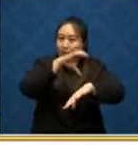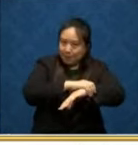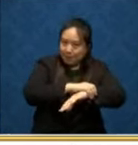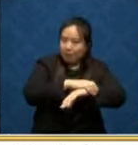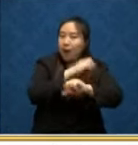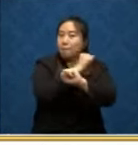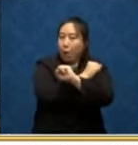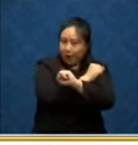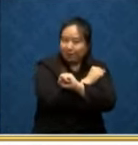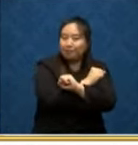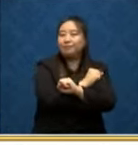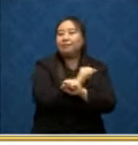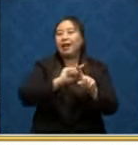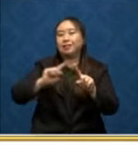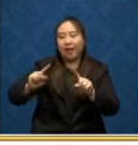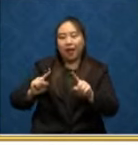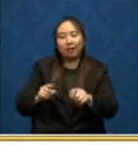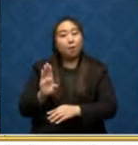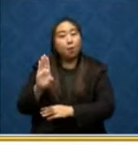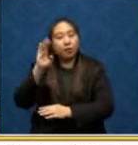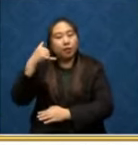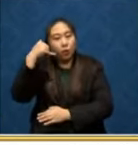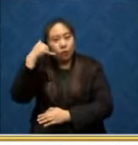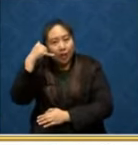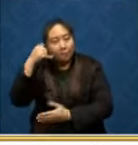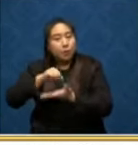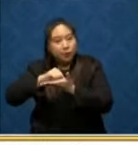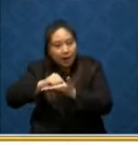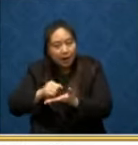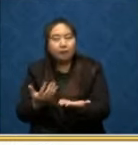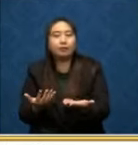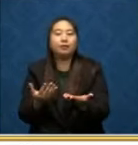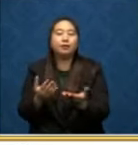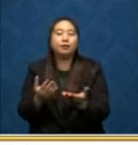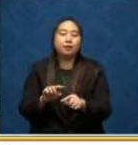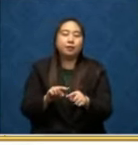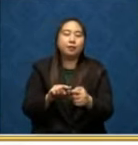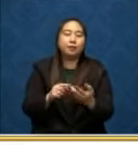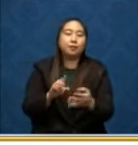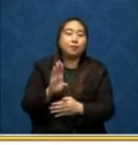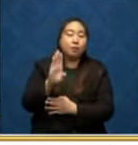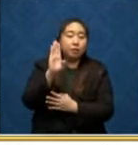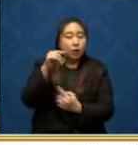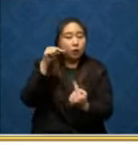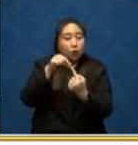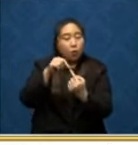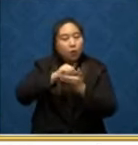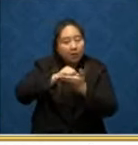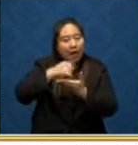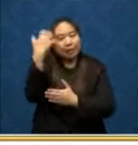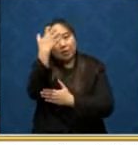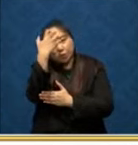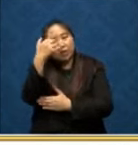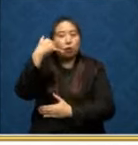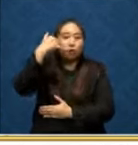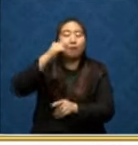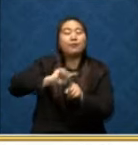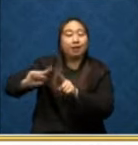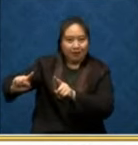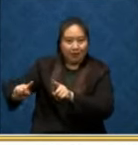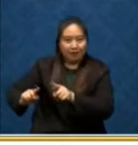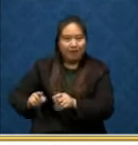ผู้ให้บริการเครือข่ายโทรศัพท์ผู้ให้บริการโทรคมนาคมหรือผู้เกี่ยวข้องมีหน้า